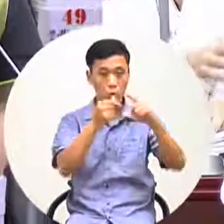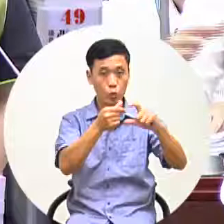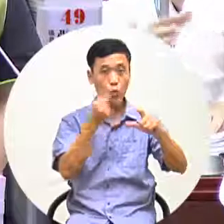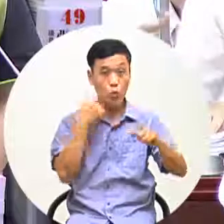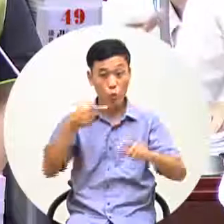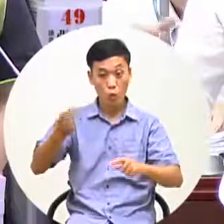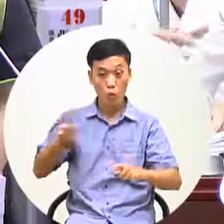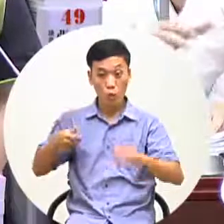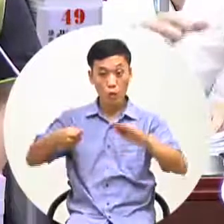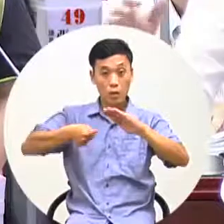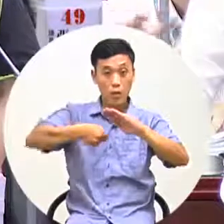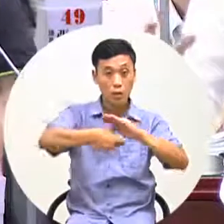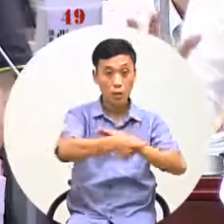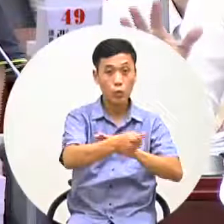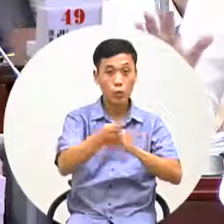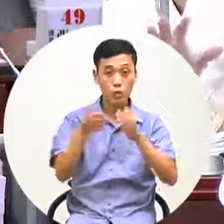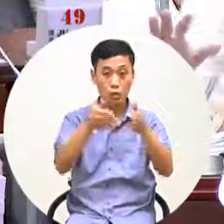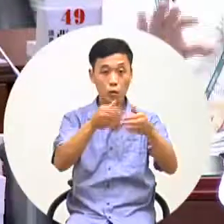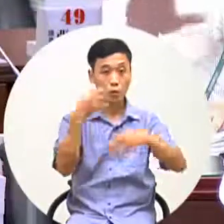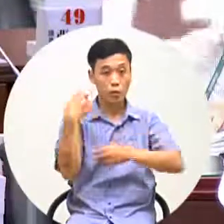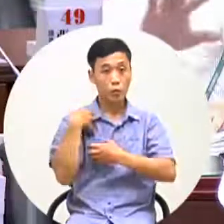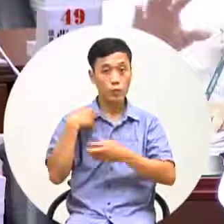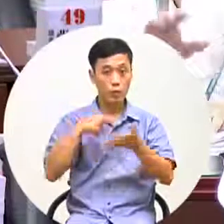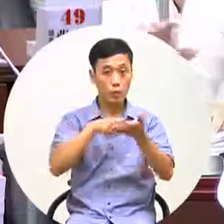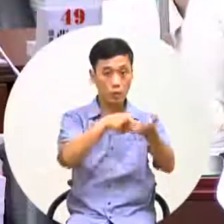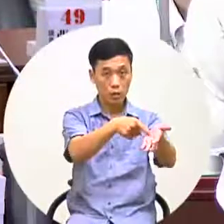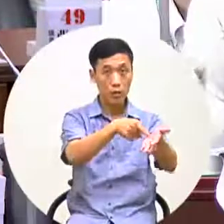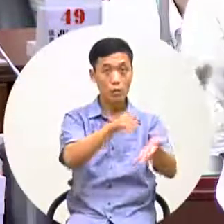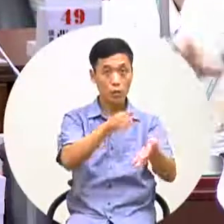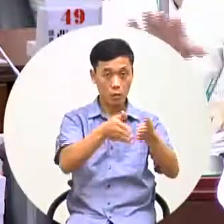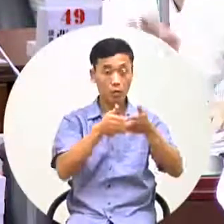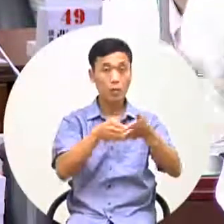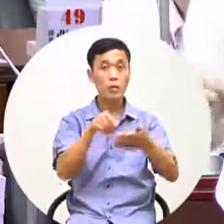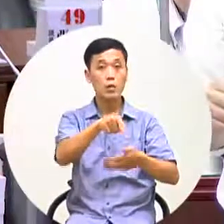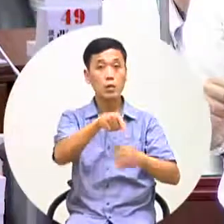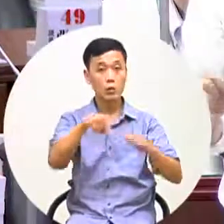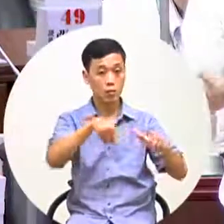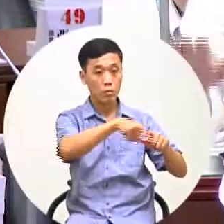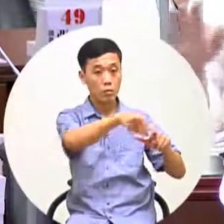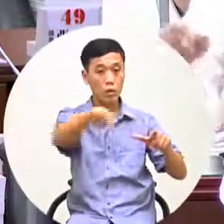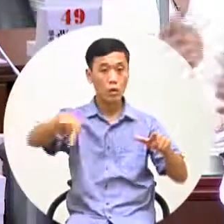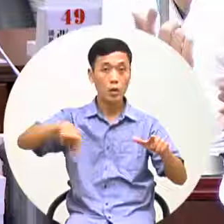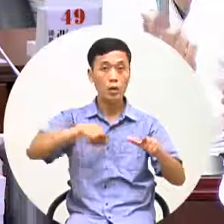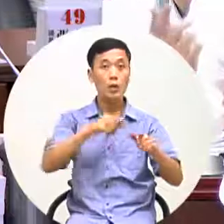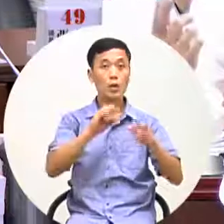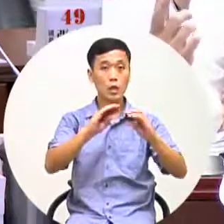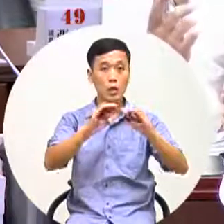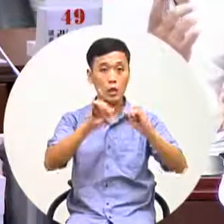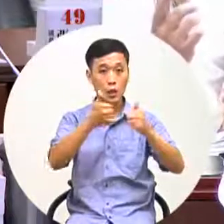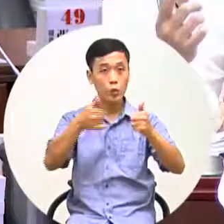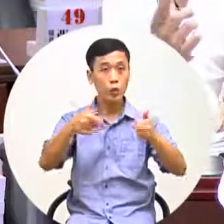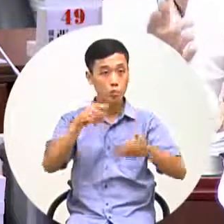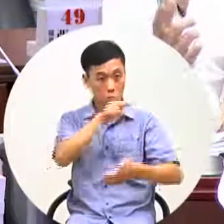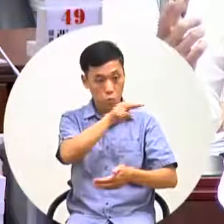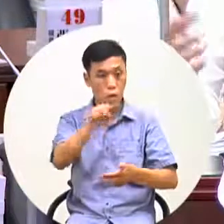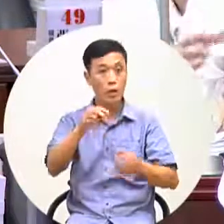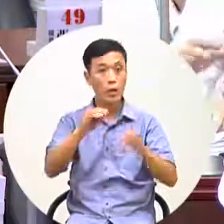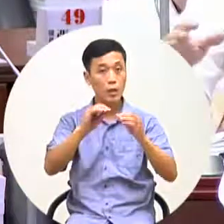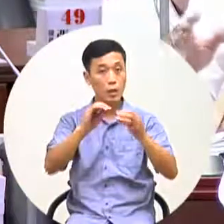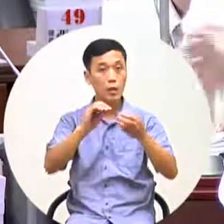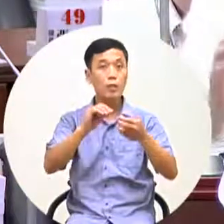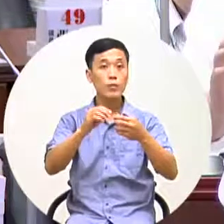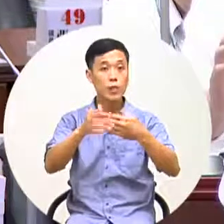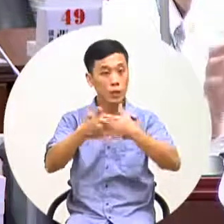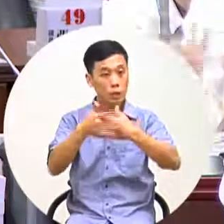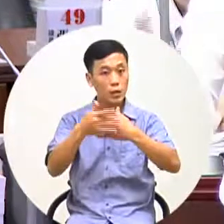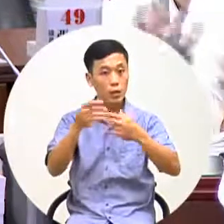坦白讲我们在这个现有场域大概就是议员可以看到的这个清水的部分。那所以我想因为议员提